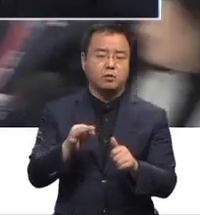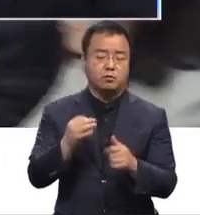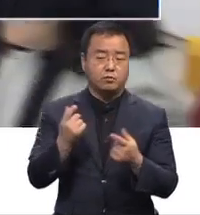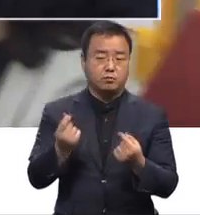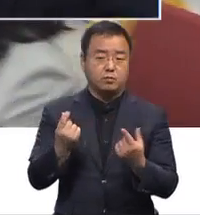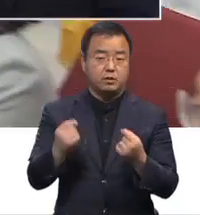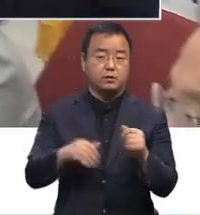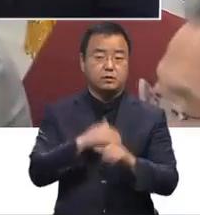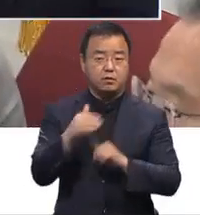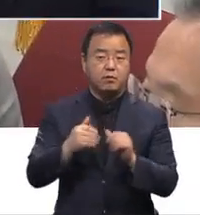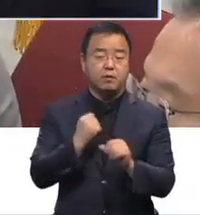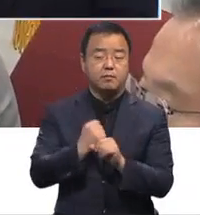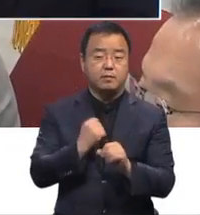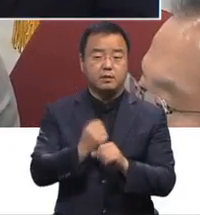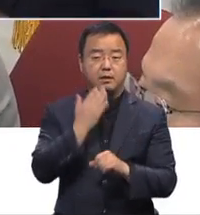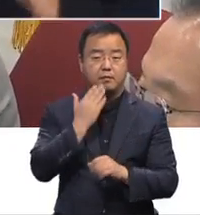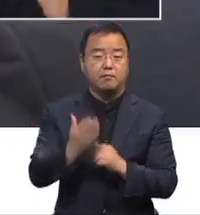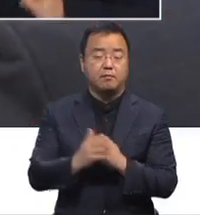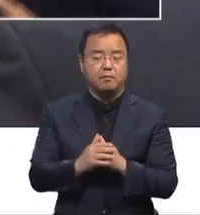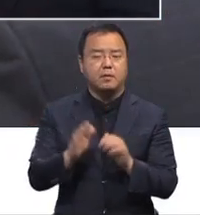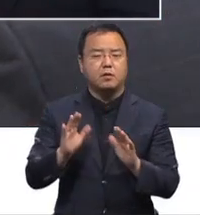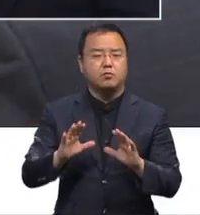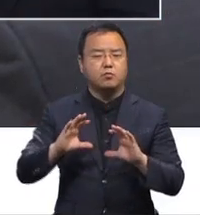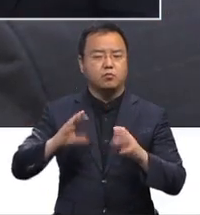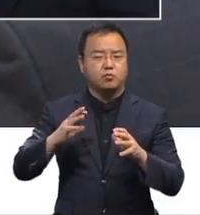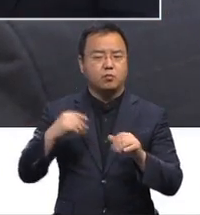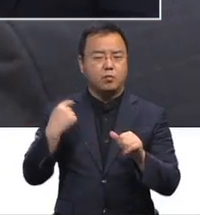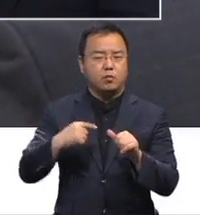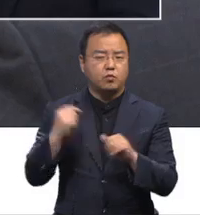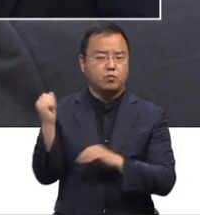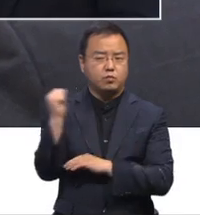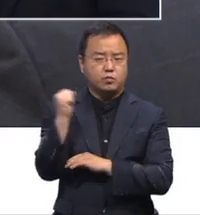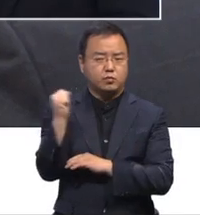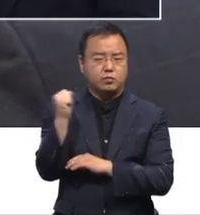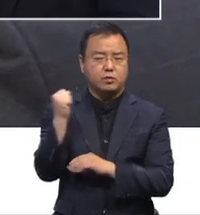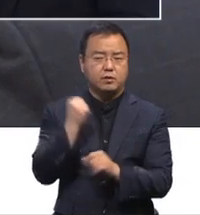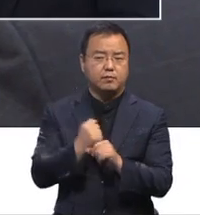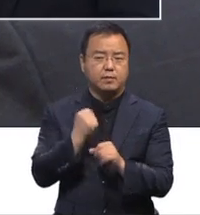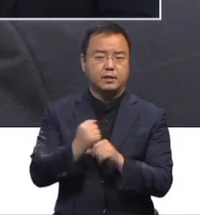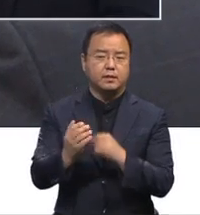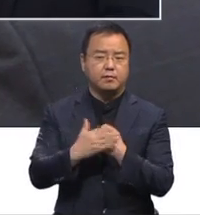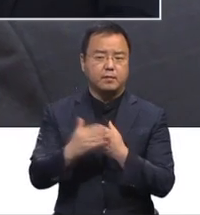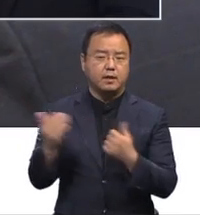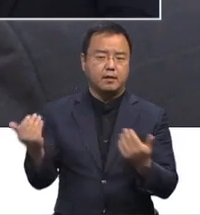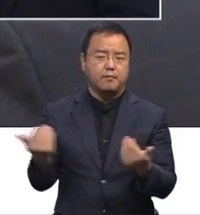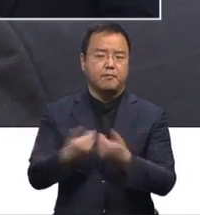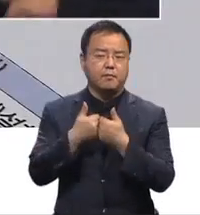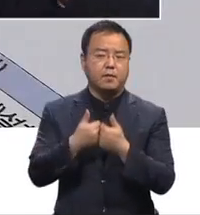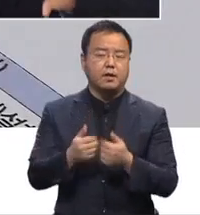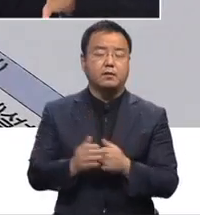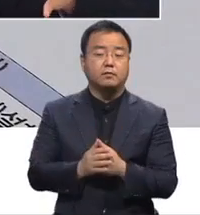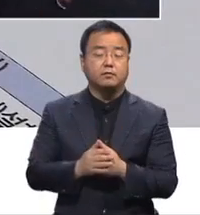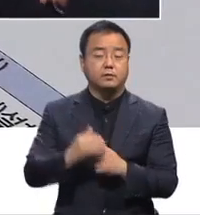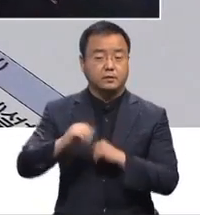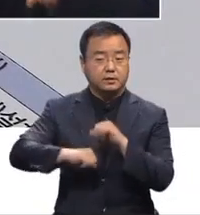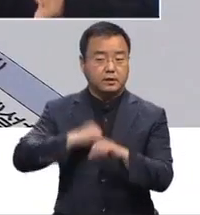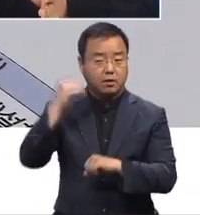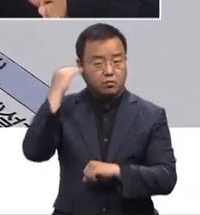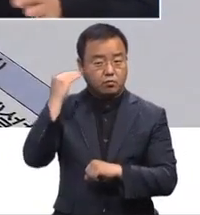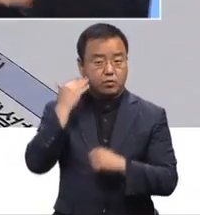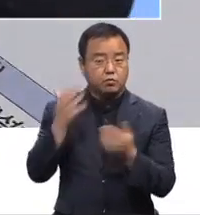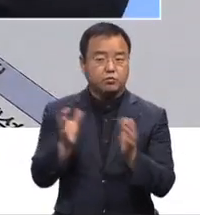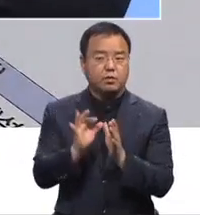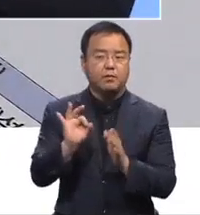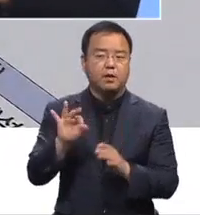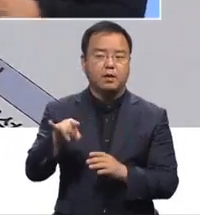만들어지는 거 아니냐 그렇죠 국가 교육 기간이 좀 흔들리는 거 아니냐 다른 정당들은 반대라고 있는 상황이고요 또한 국장은 애 디파인 을 쓰더라도